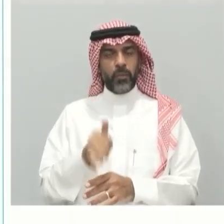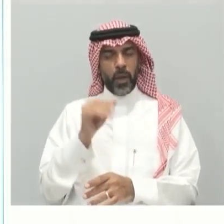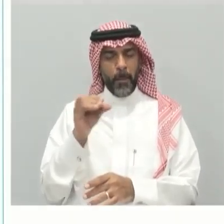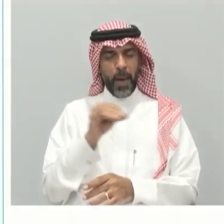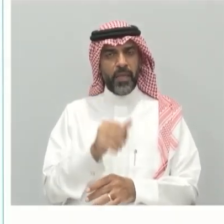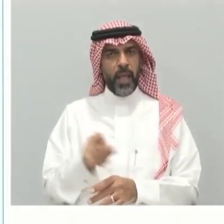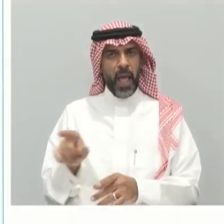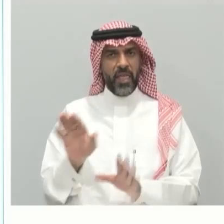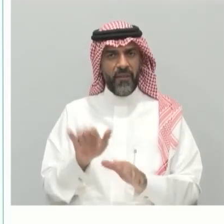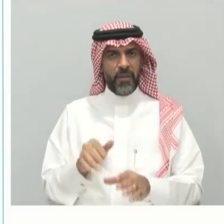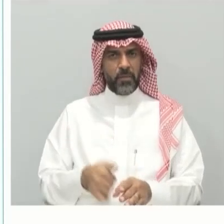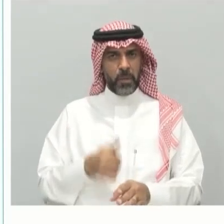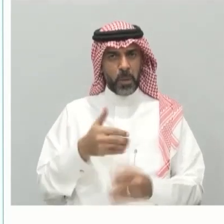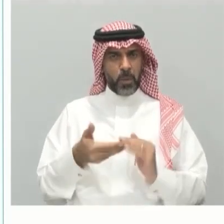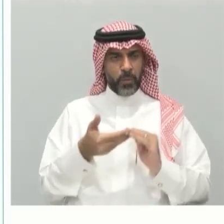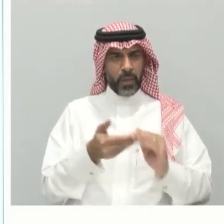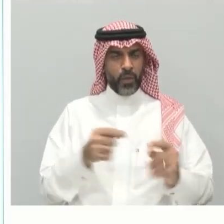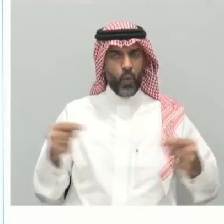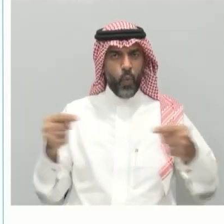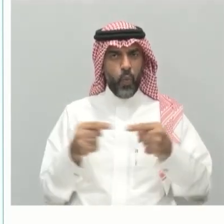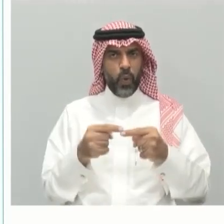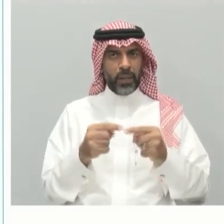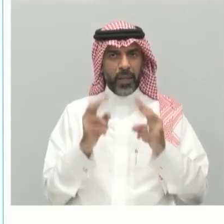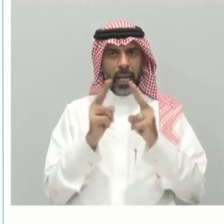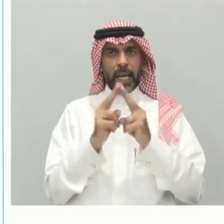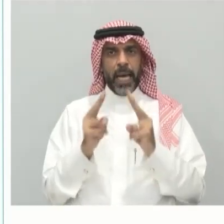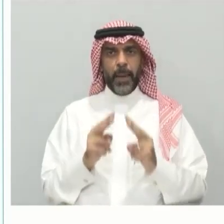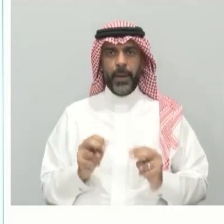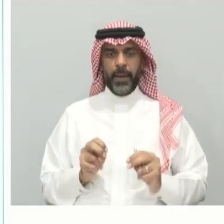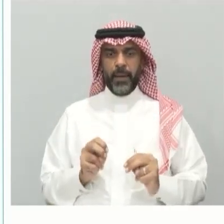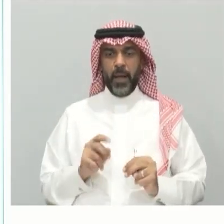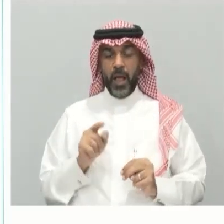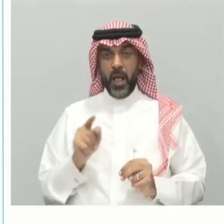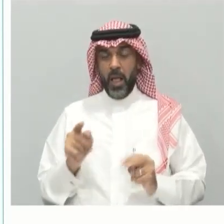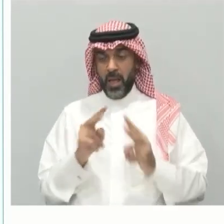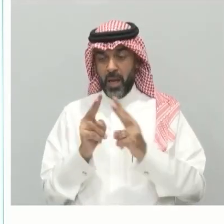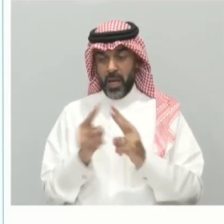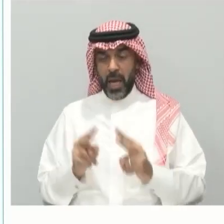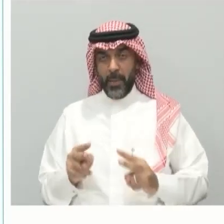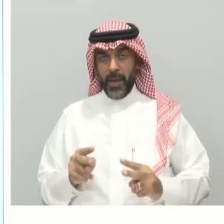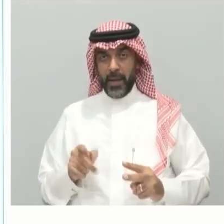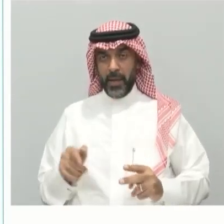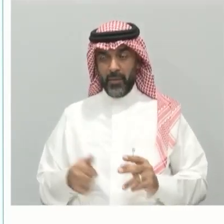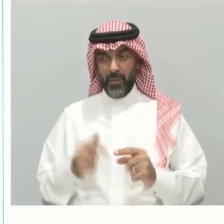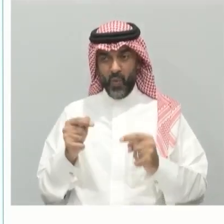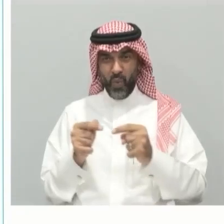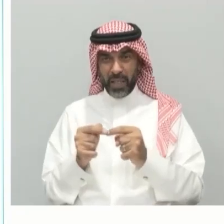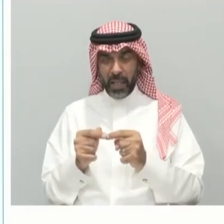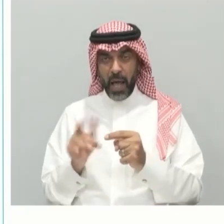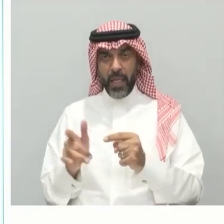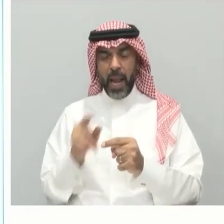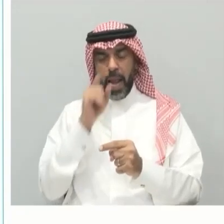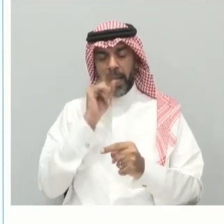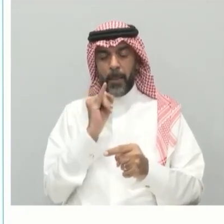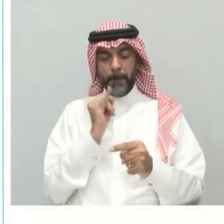للتيار الكهربي هذ التيار الكهربي تتكون من معدن او قطعه من الجرافيت عشان